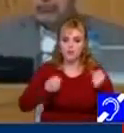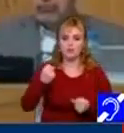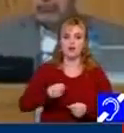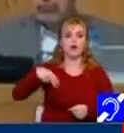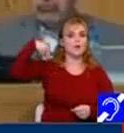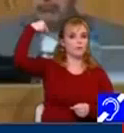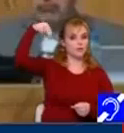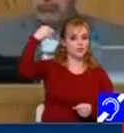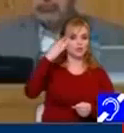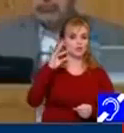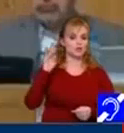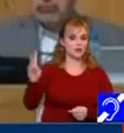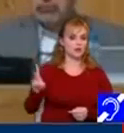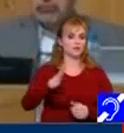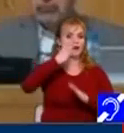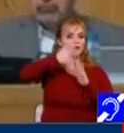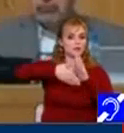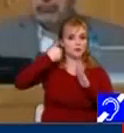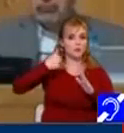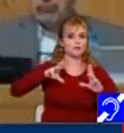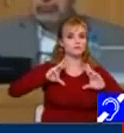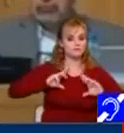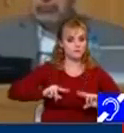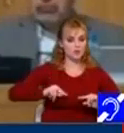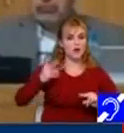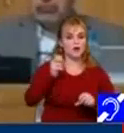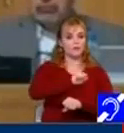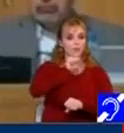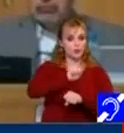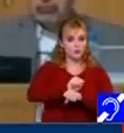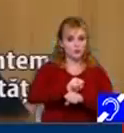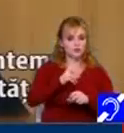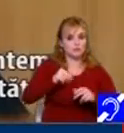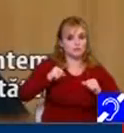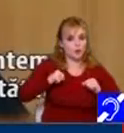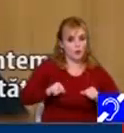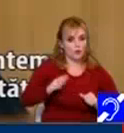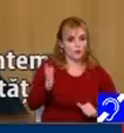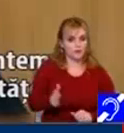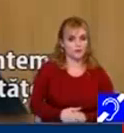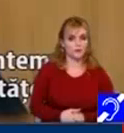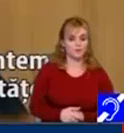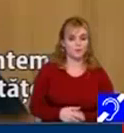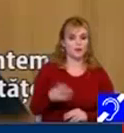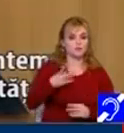Președintele iranian Hassan Rouhani a chemat la calm și a spus că protestele trebuie să fie civilizate. In nokte bayad baraye hame roshan